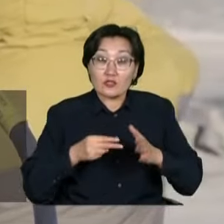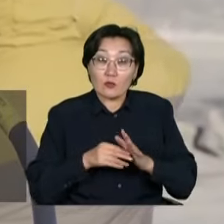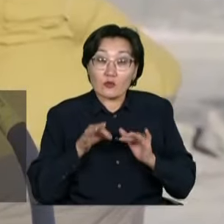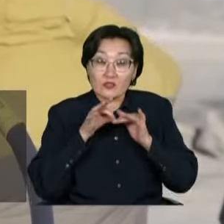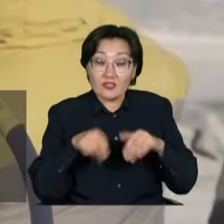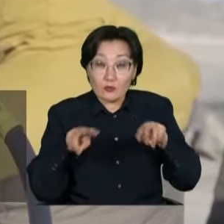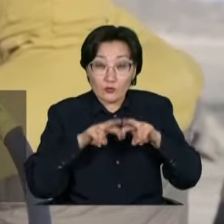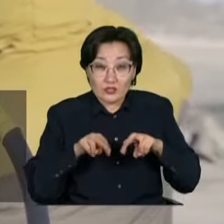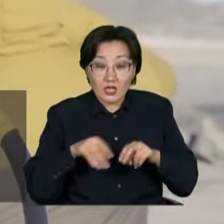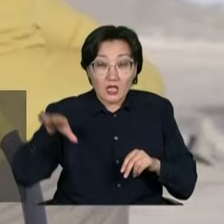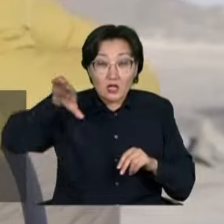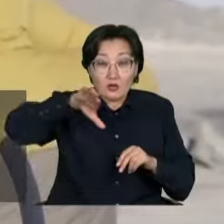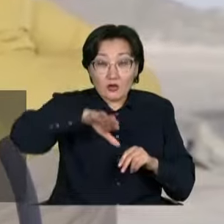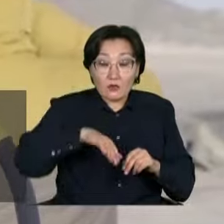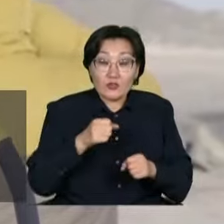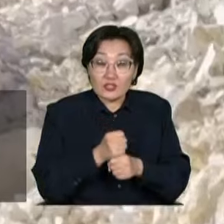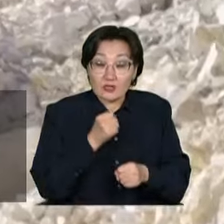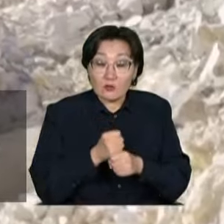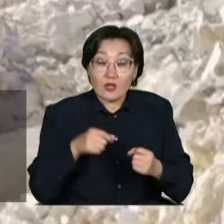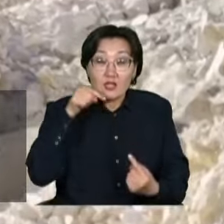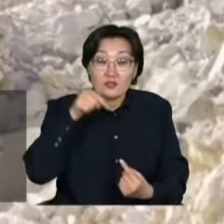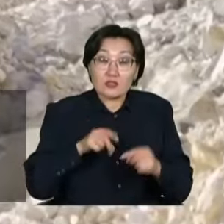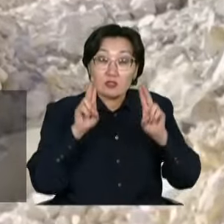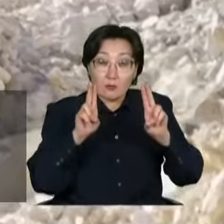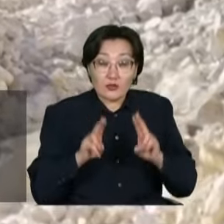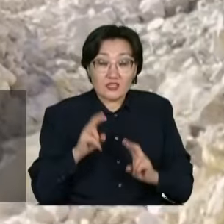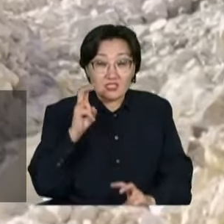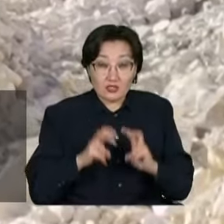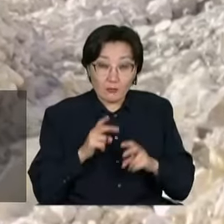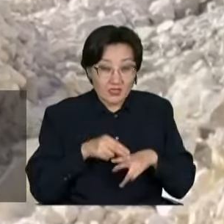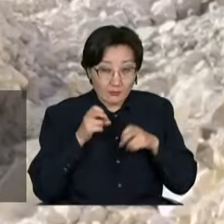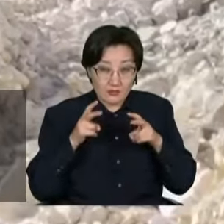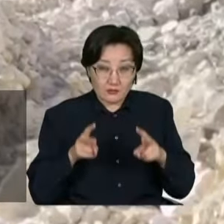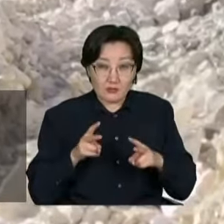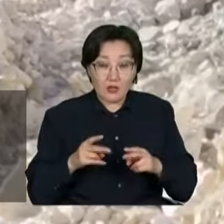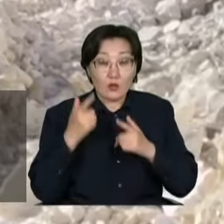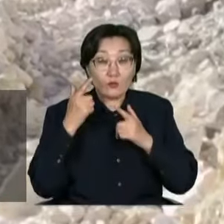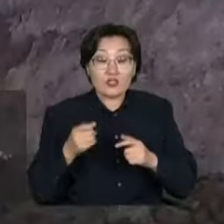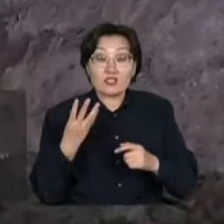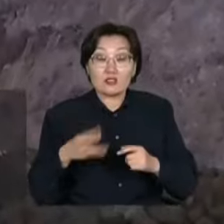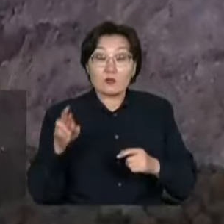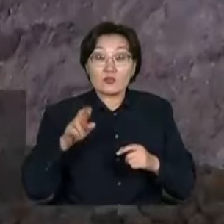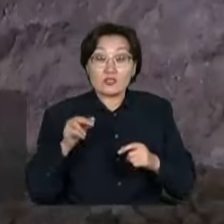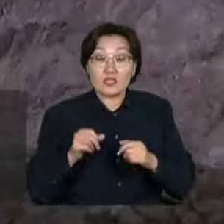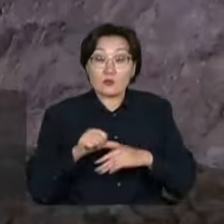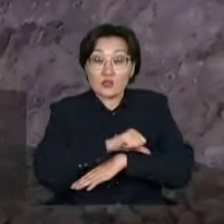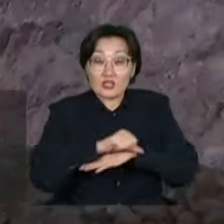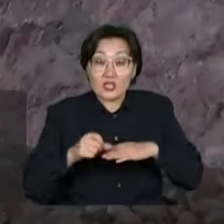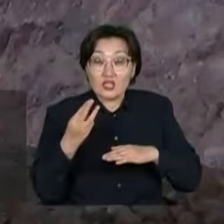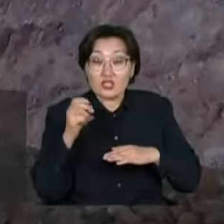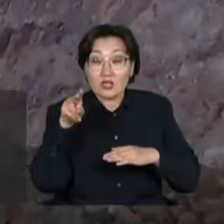провести обследование горных выработок на соответствие требованиям промышленной безопасности. Напомню, 4 января на территории